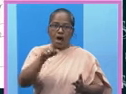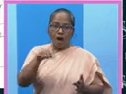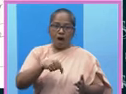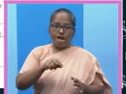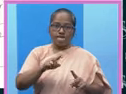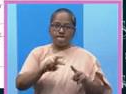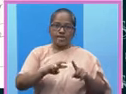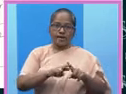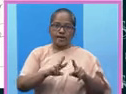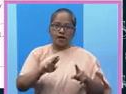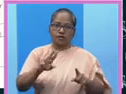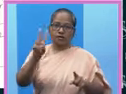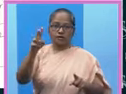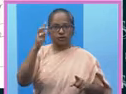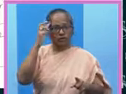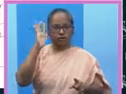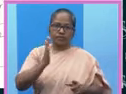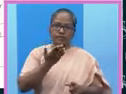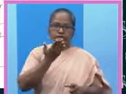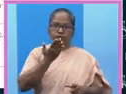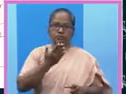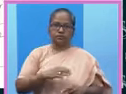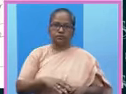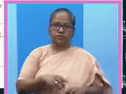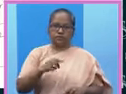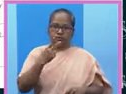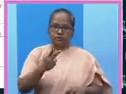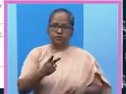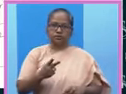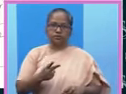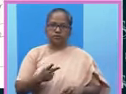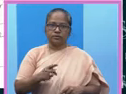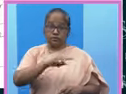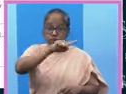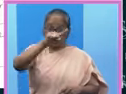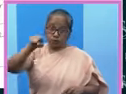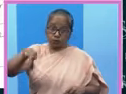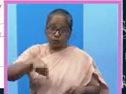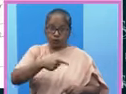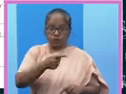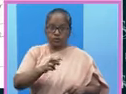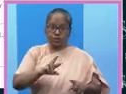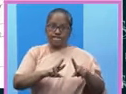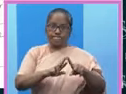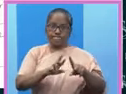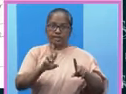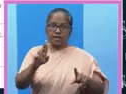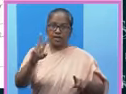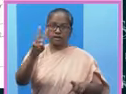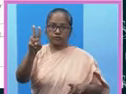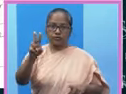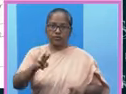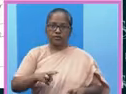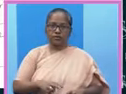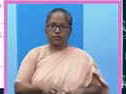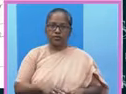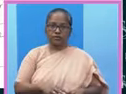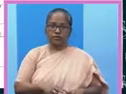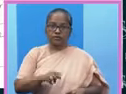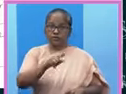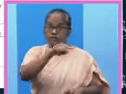சென்ற வகுப்பில் படிச்சிருப்போம். இப்போ எப்படி எழுத போகிறேன் கவனிங்க, இது முழுவதும் பை ஆர் ஸ்கொயர். அந்த பை ஆர்